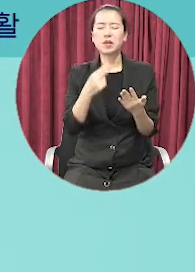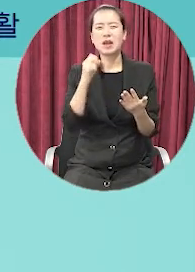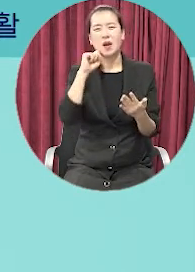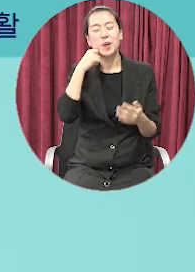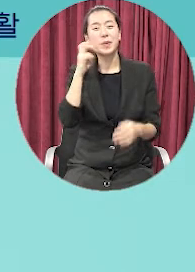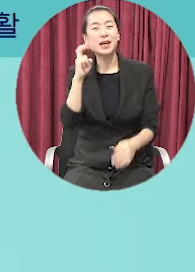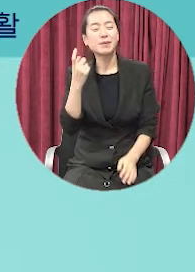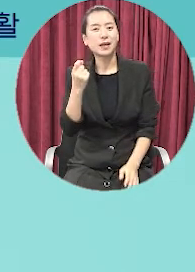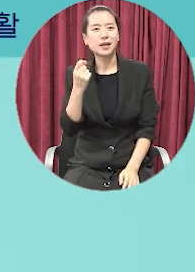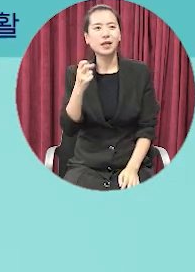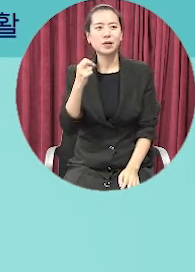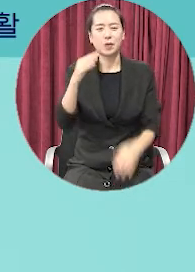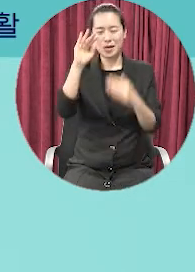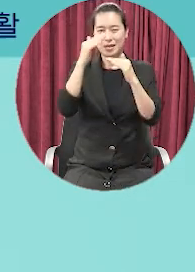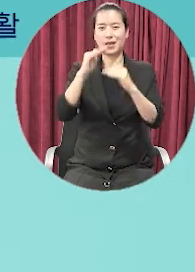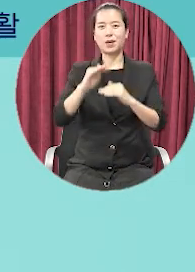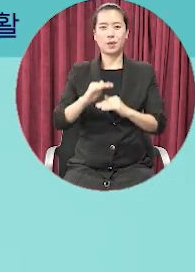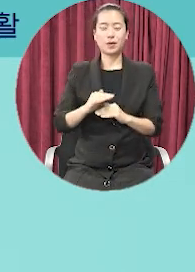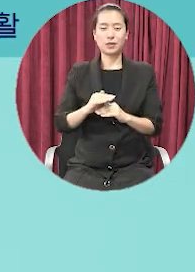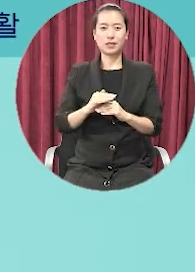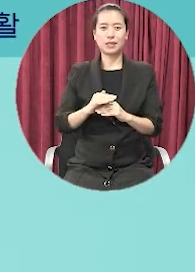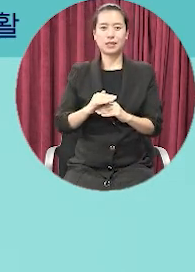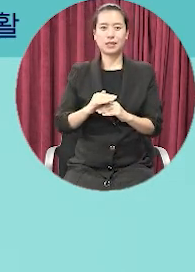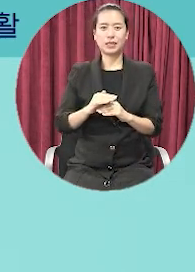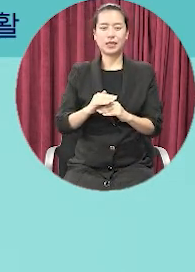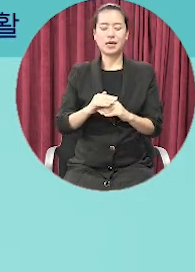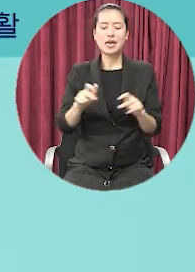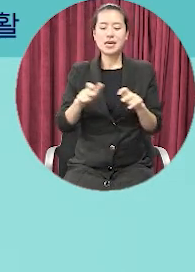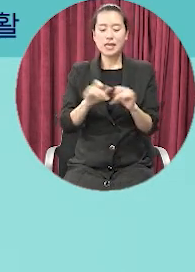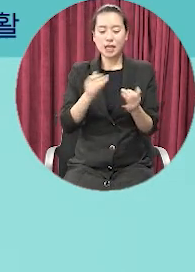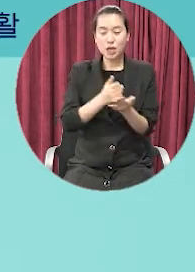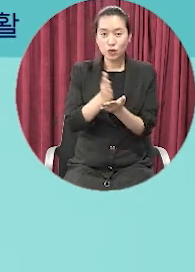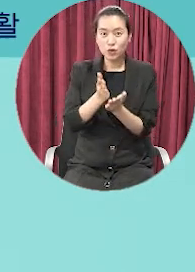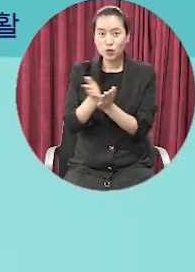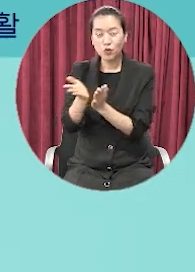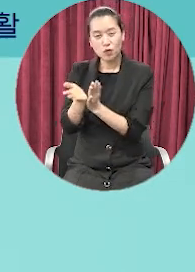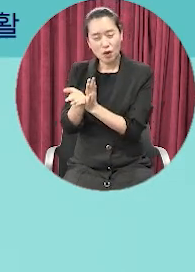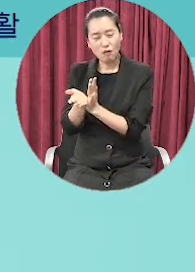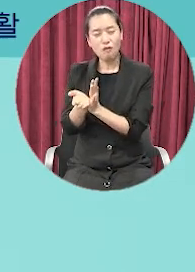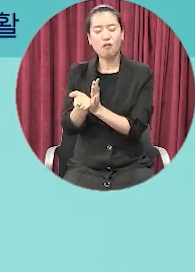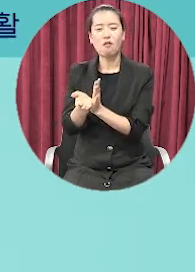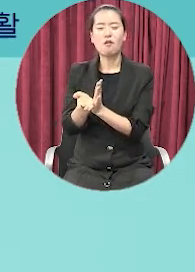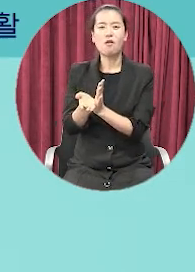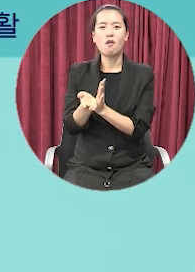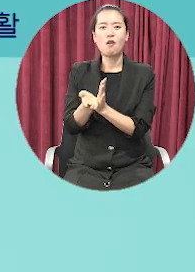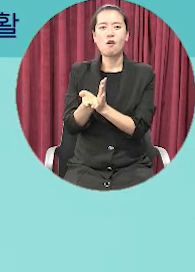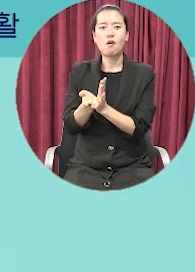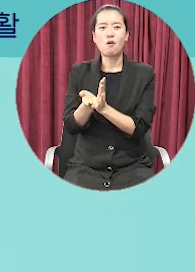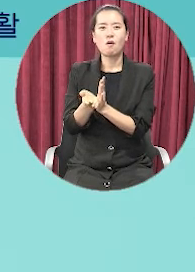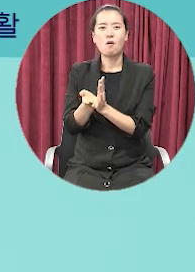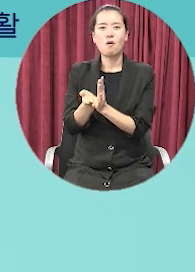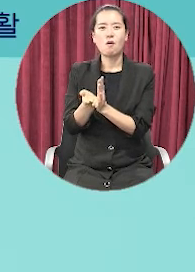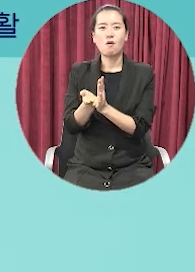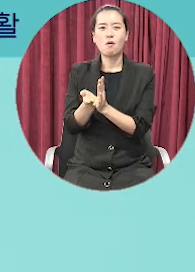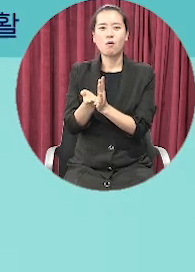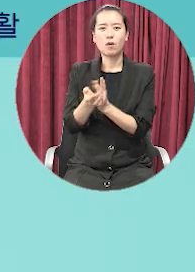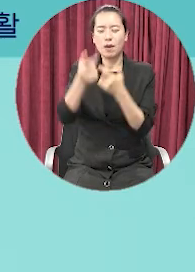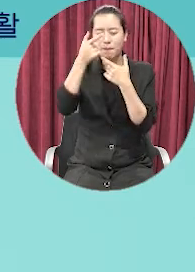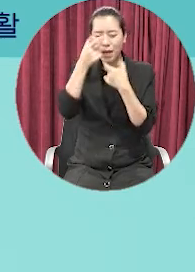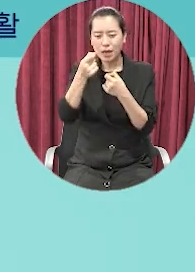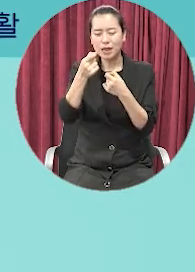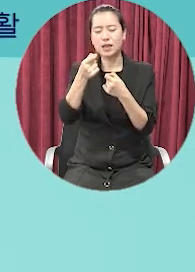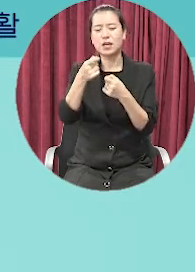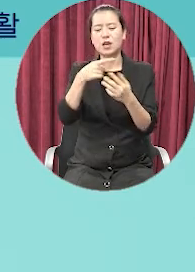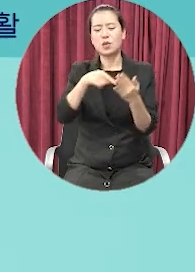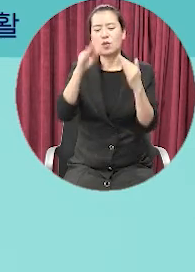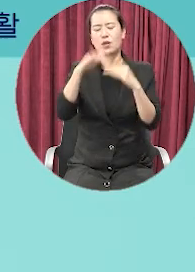그 내용도 좀 더 어떤 장애 유형 또는 질환의 특이적인 그런 프로그램이 잘 많이